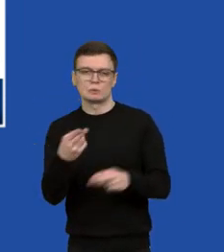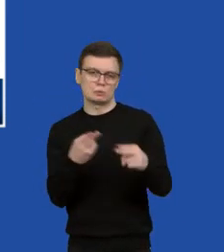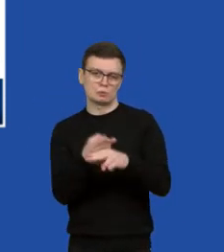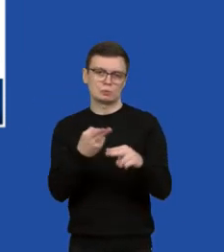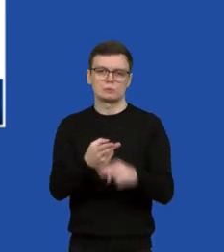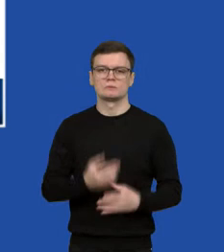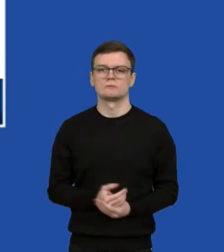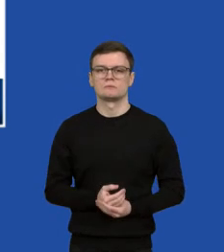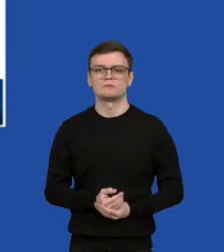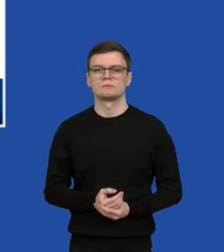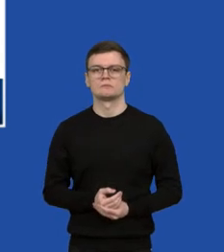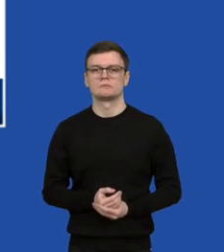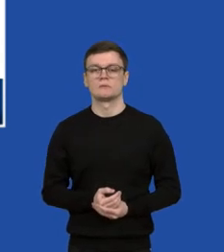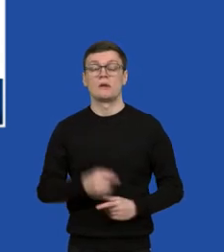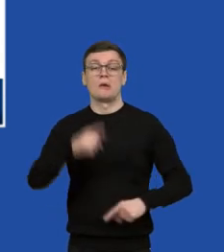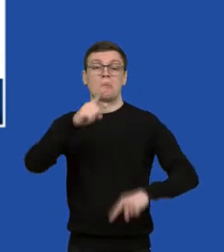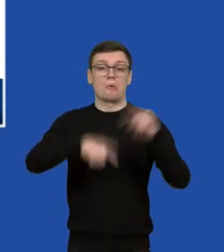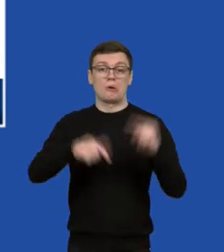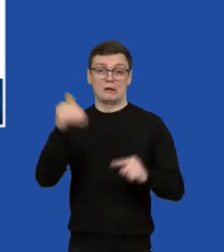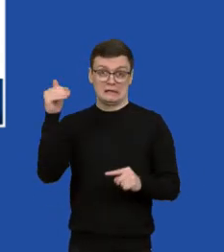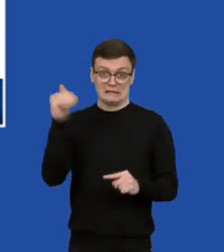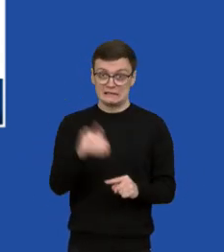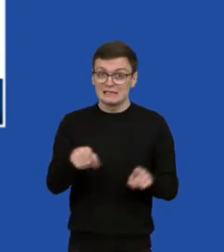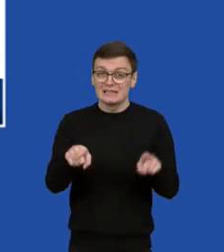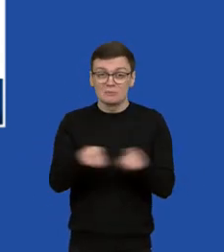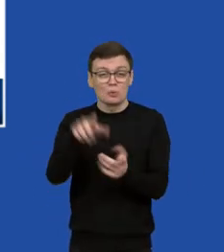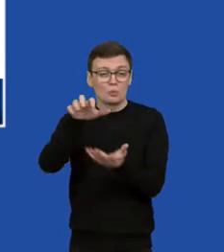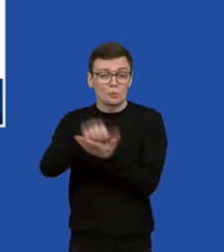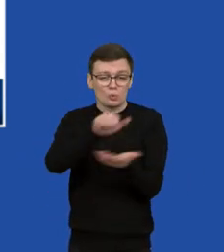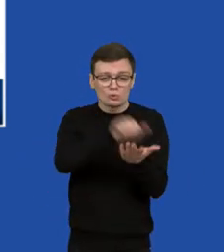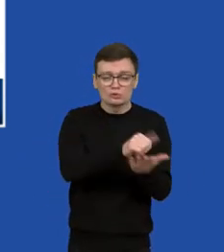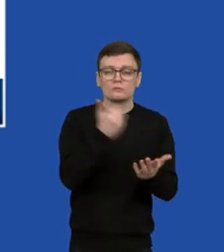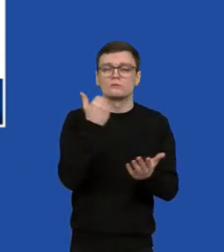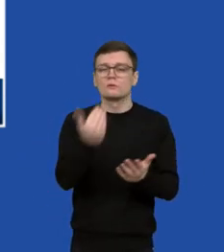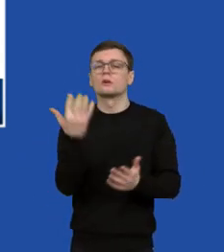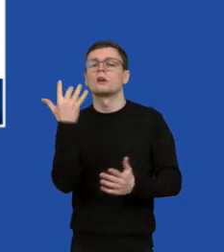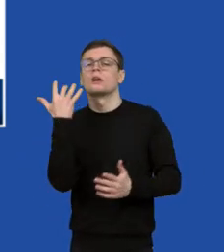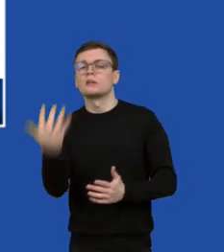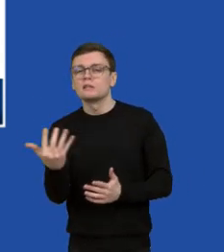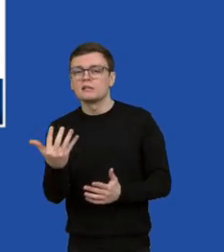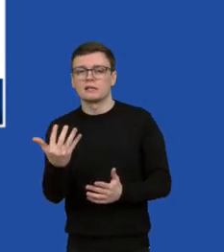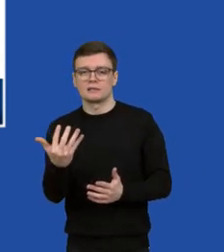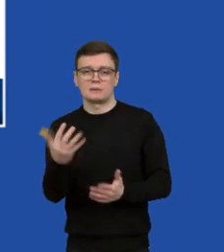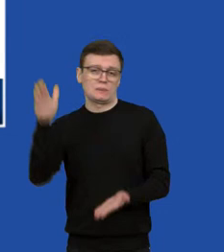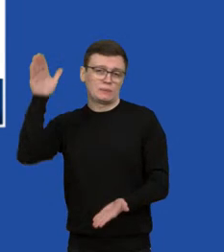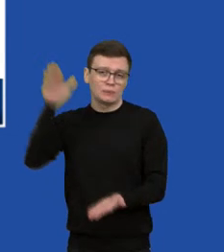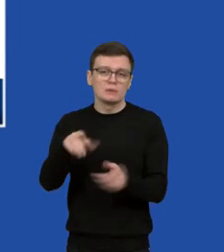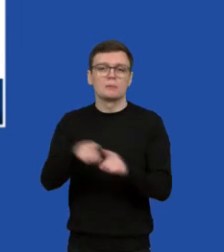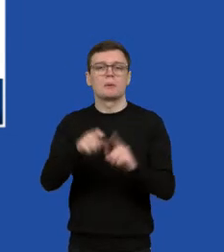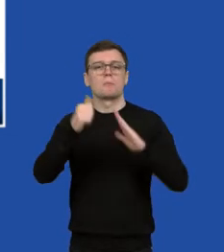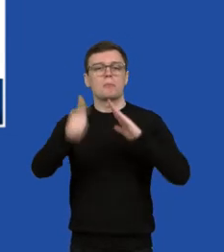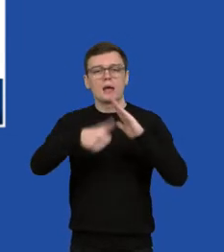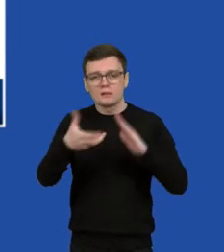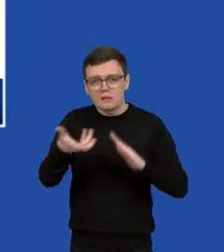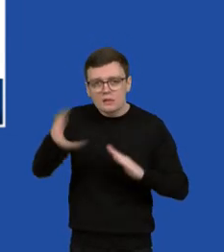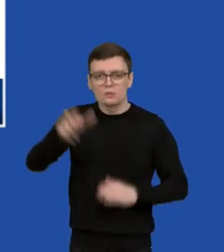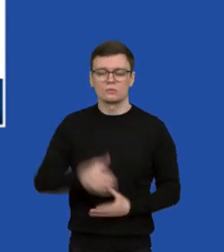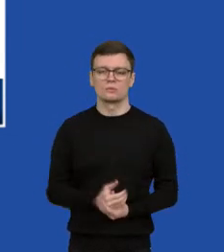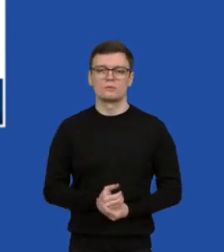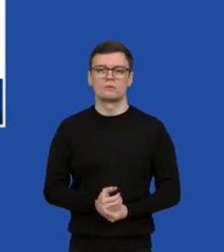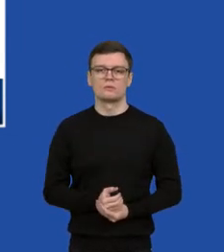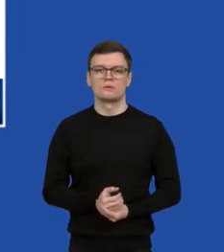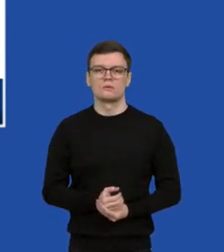turės neigiamą įtaką užimtumui, prognozuojamas mažesnis užimtumo lygis ir šiek tiek didesnis nedarbo lygis, tačiau jis išliks